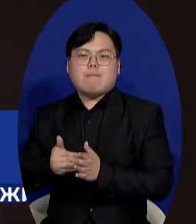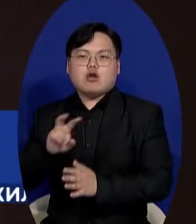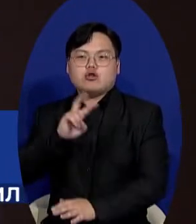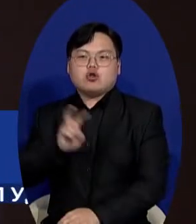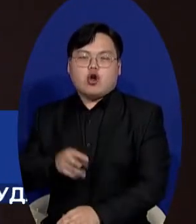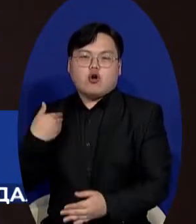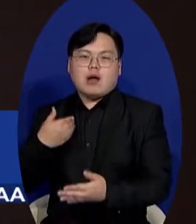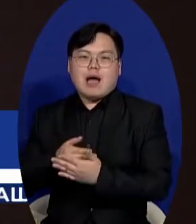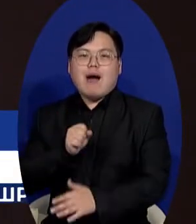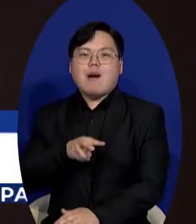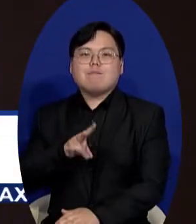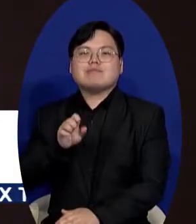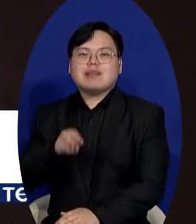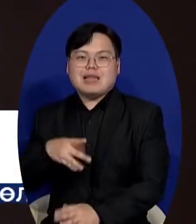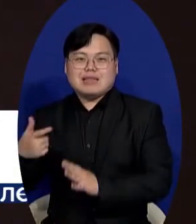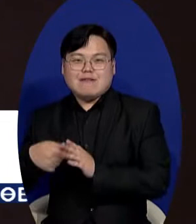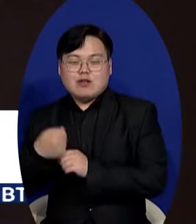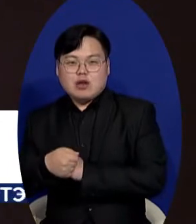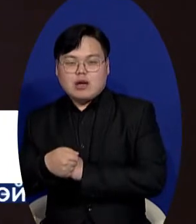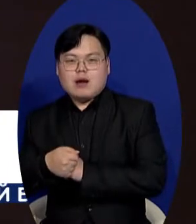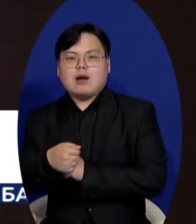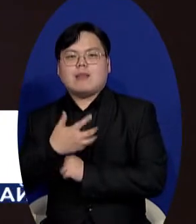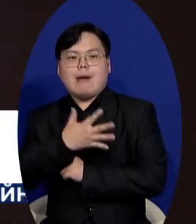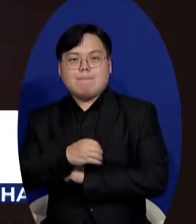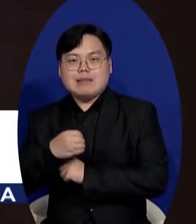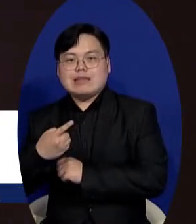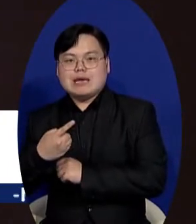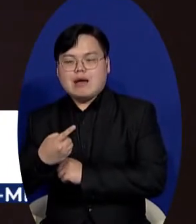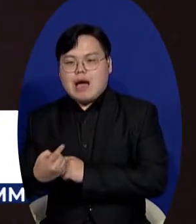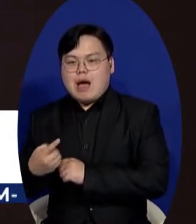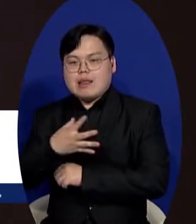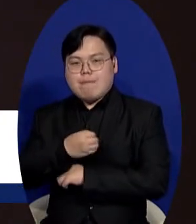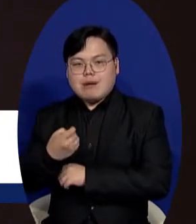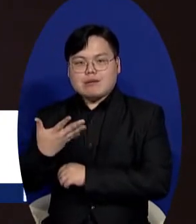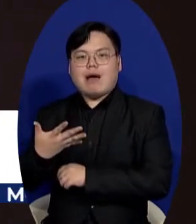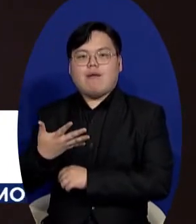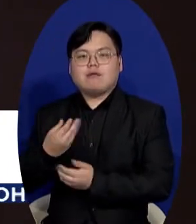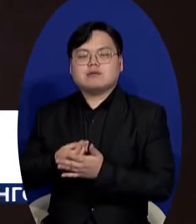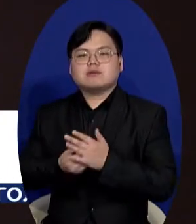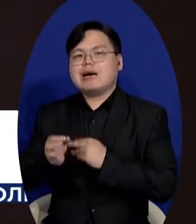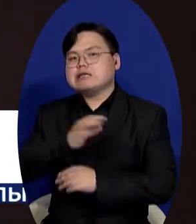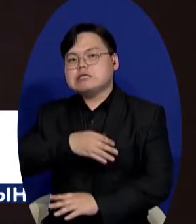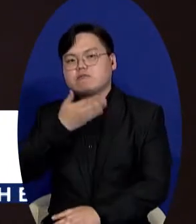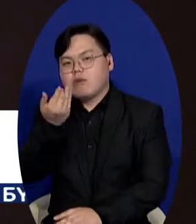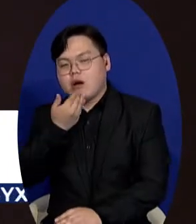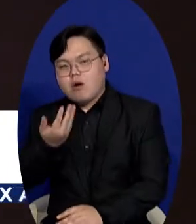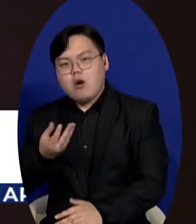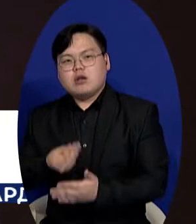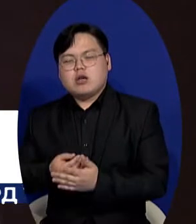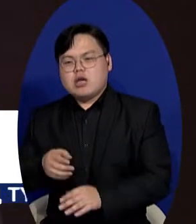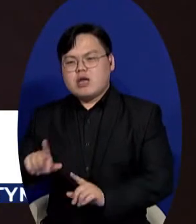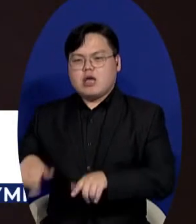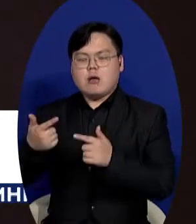5% амнат төлж ирсэнэ 50,001 болцсонгууд 15 болцоор ашиггүй болцдог. Тэгээ харцсан байдалтай байгаад байна. Тэгээд өс нь нэмэгдээд гинт